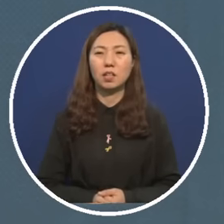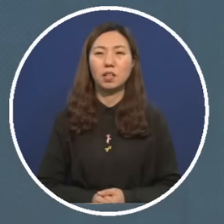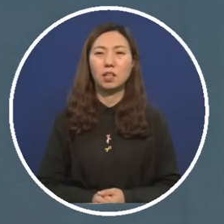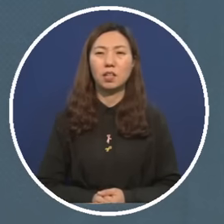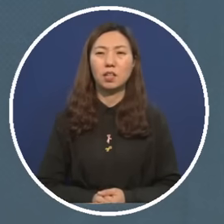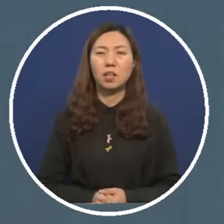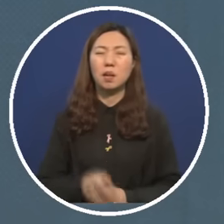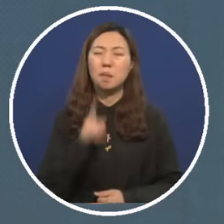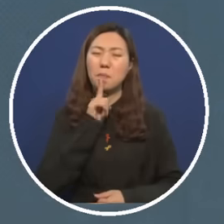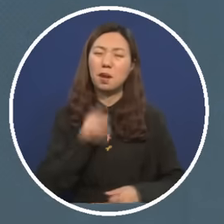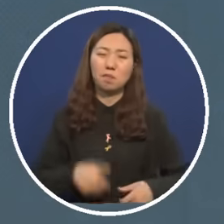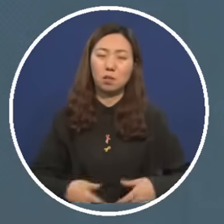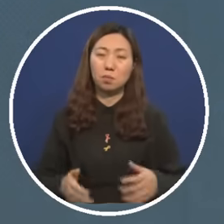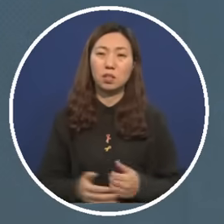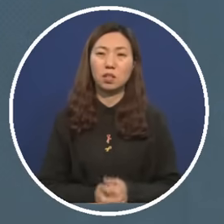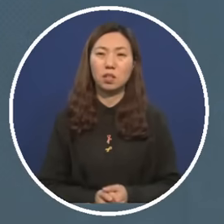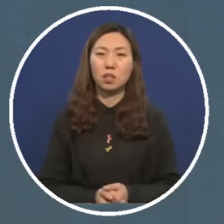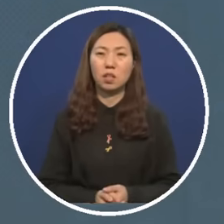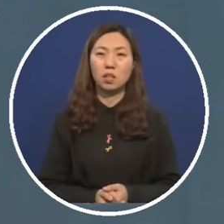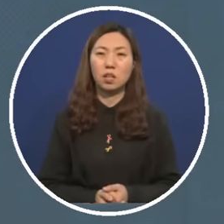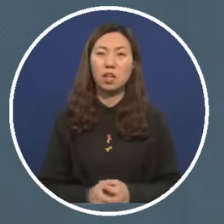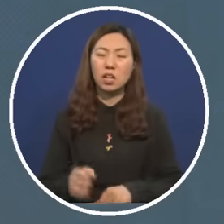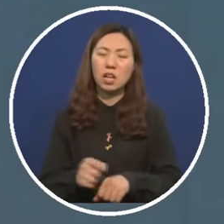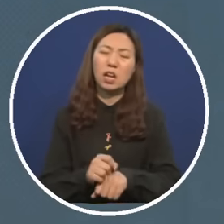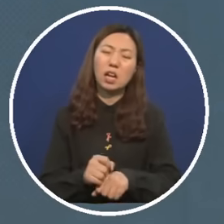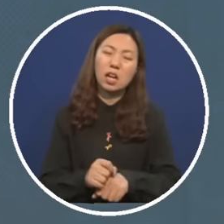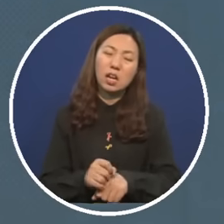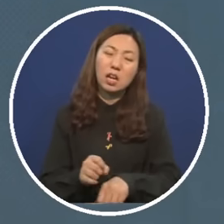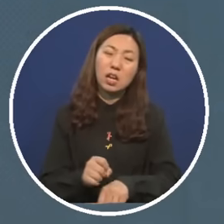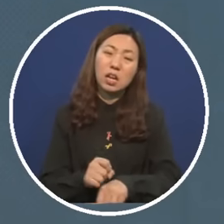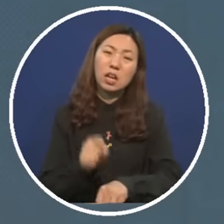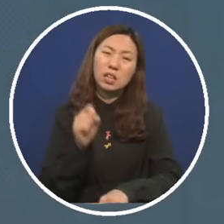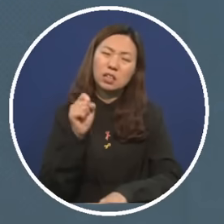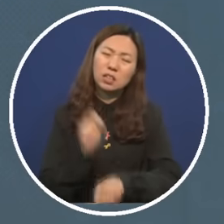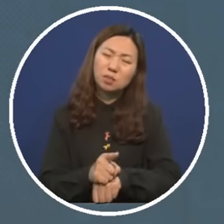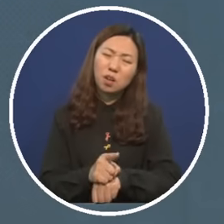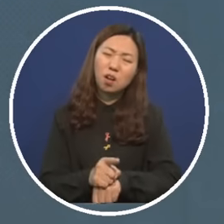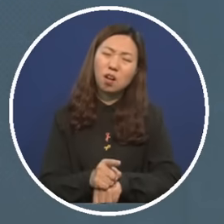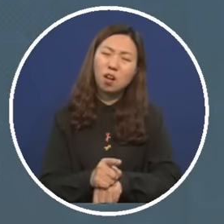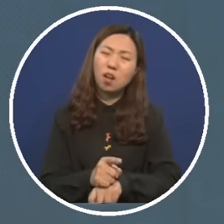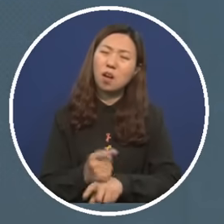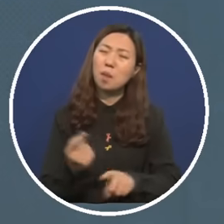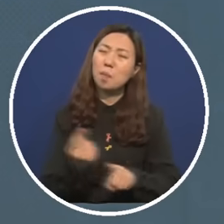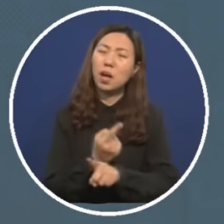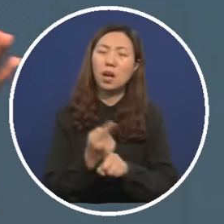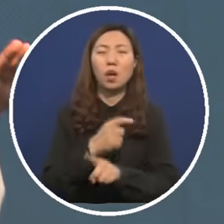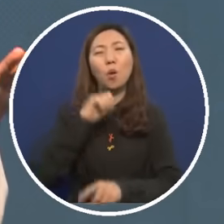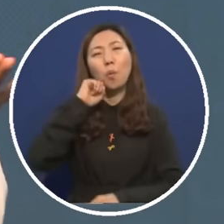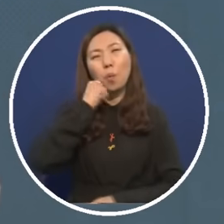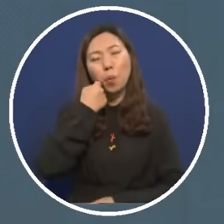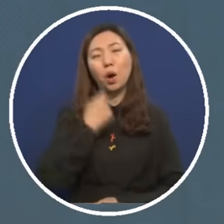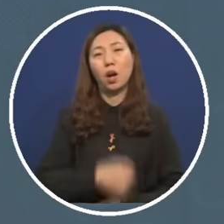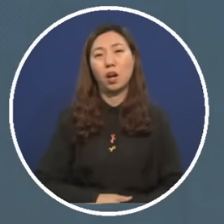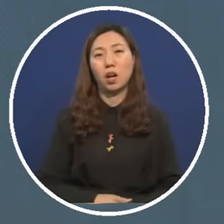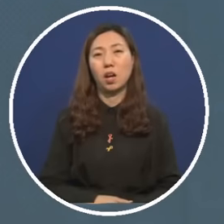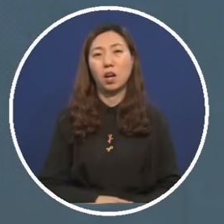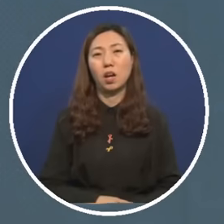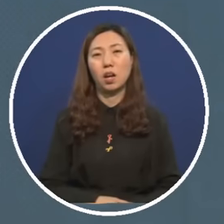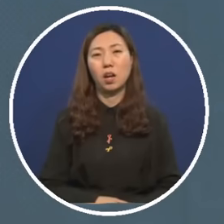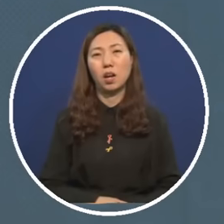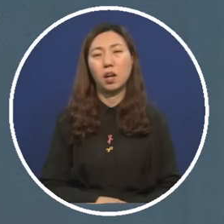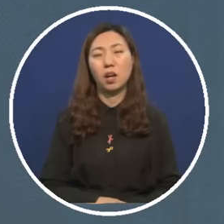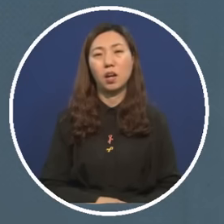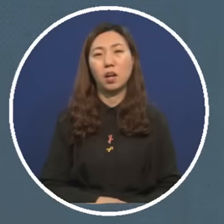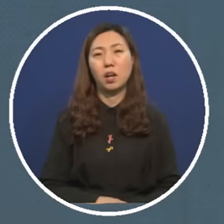그런 얘기할 필요가 없어요. 천성은 고쳐지나 안 고쳐지나? 안 고쳐져. 그러니까 그럴 거라고 그거 그